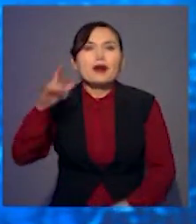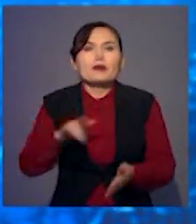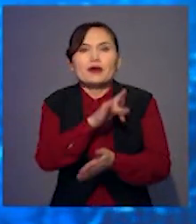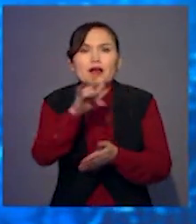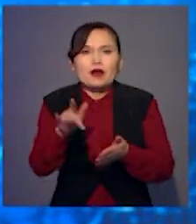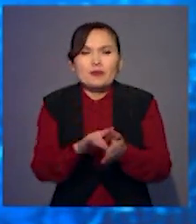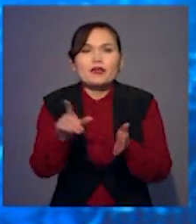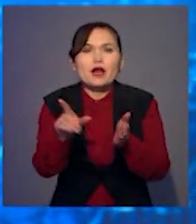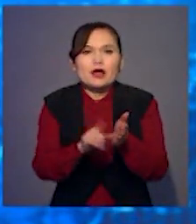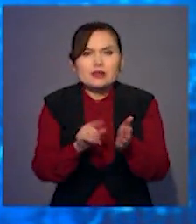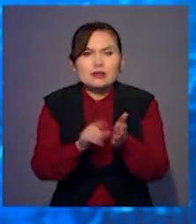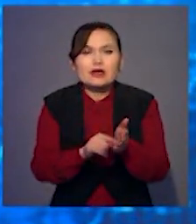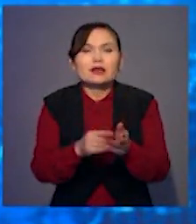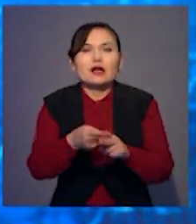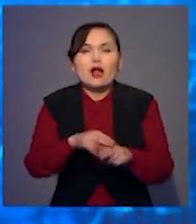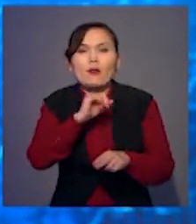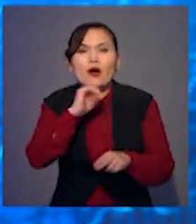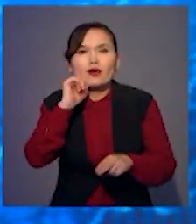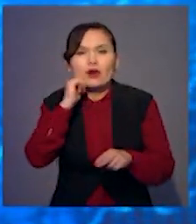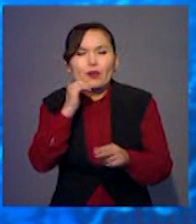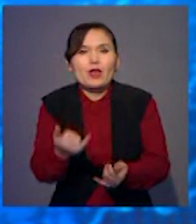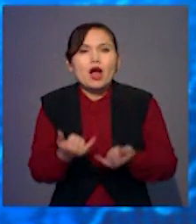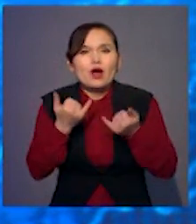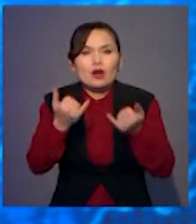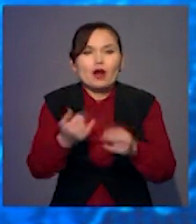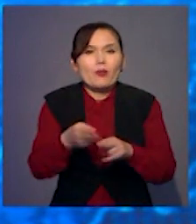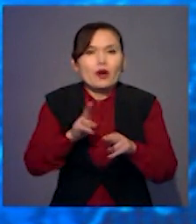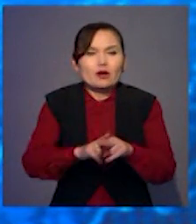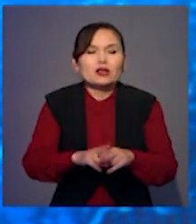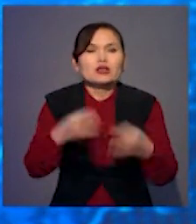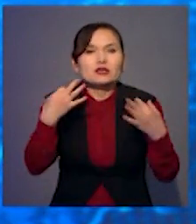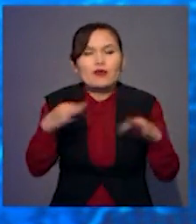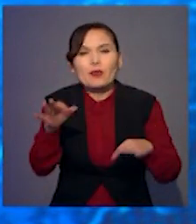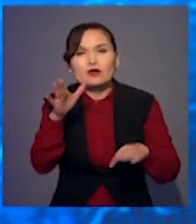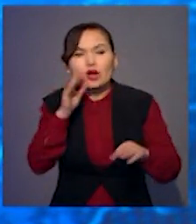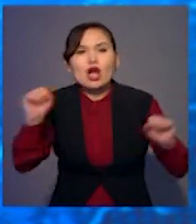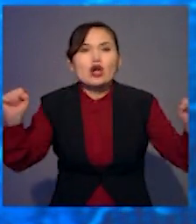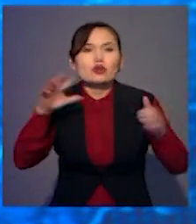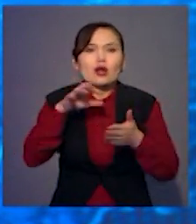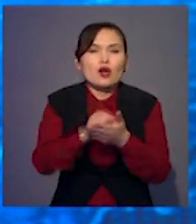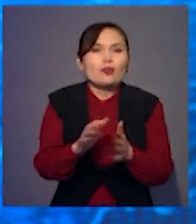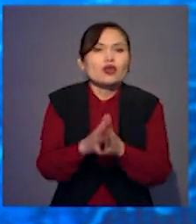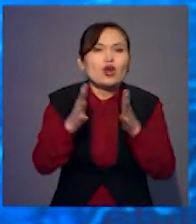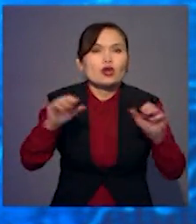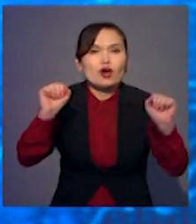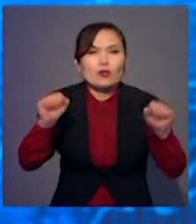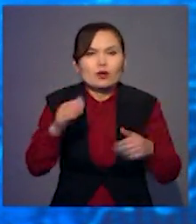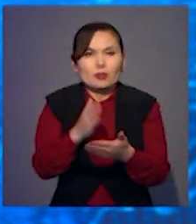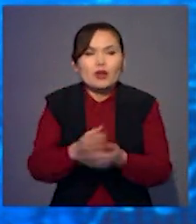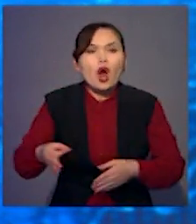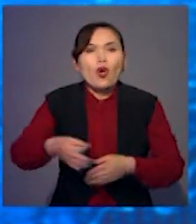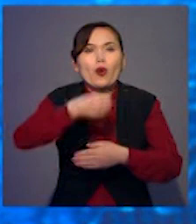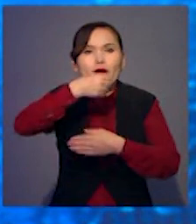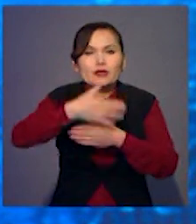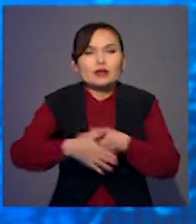Павлодардың зейнеткерлері үшін бос уақытты тиімді өткізіп, шығармашылықтарын шыңдауға және спортпен айналысуға тамаша мүмкіндік туды.